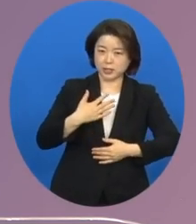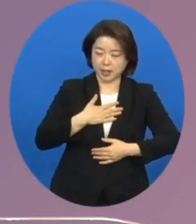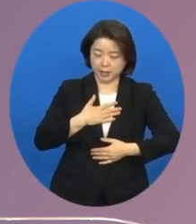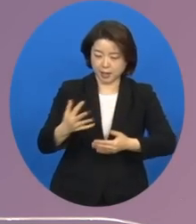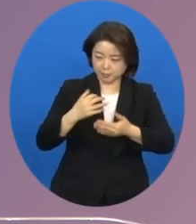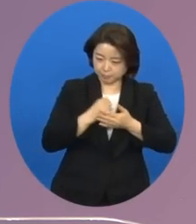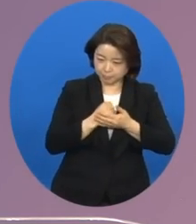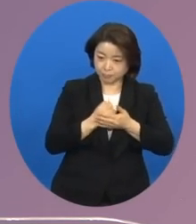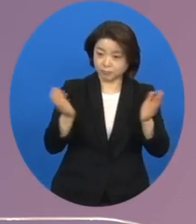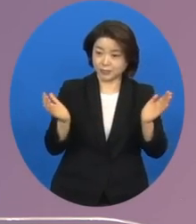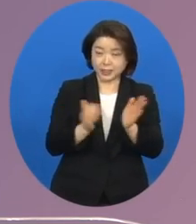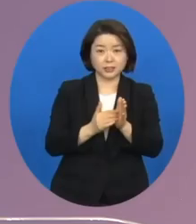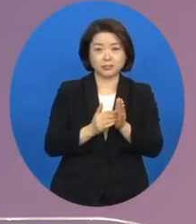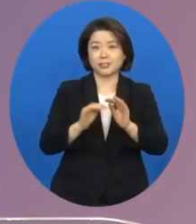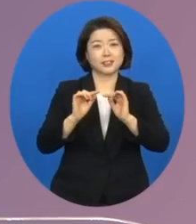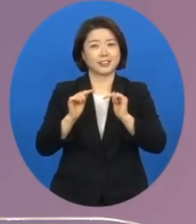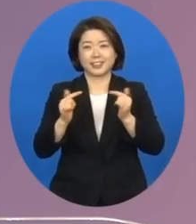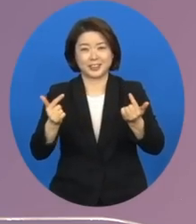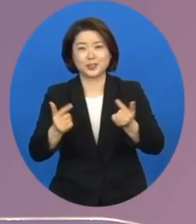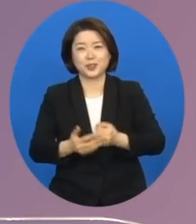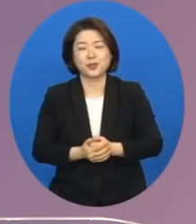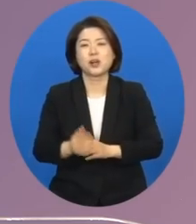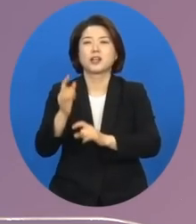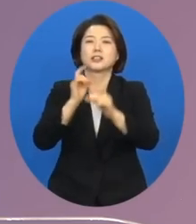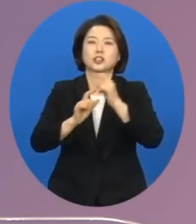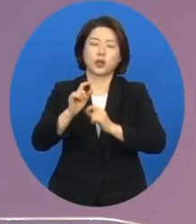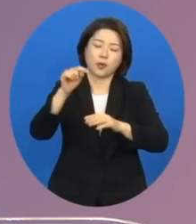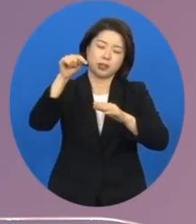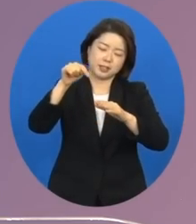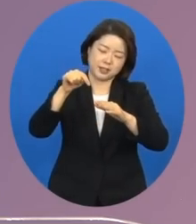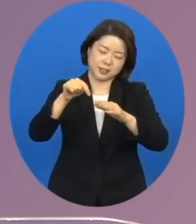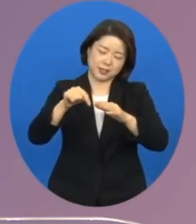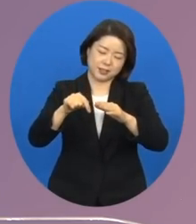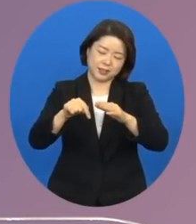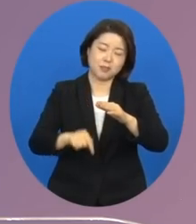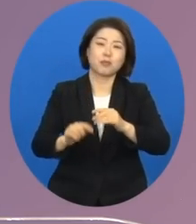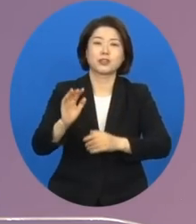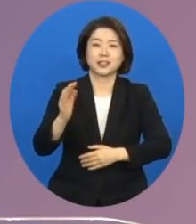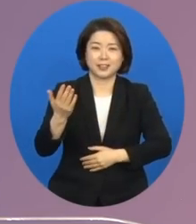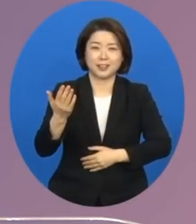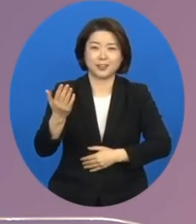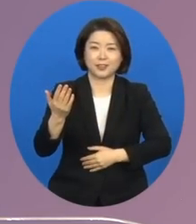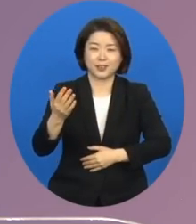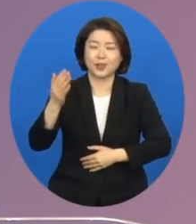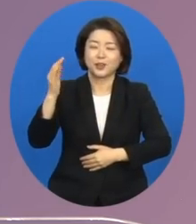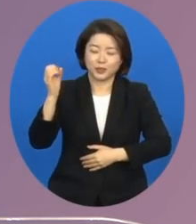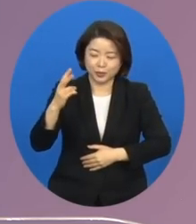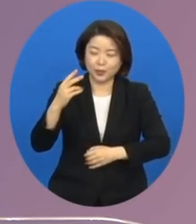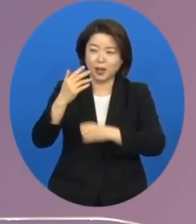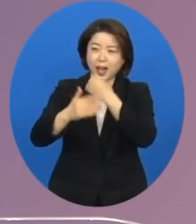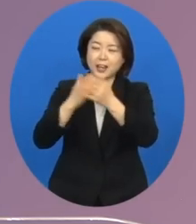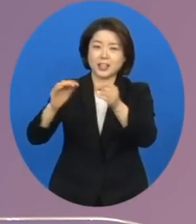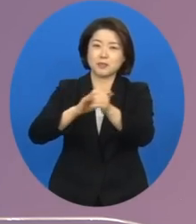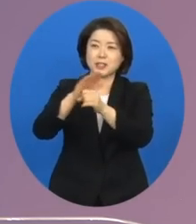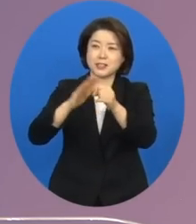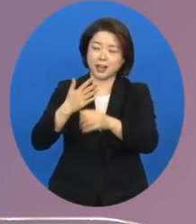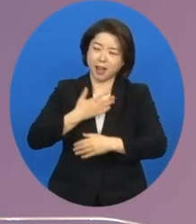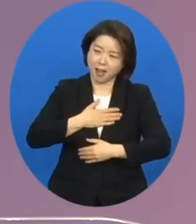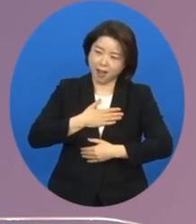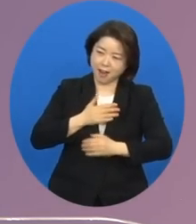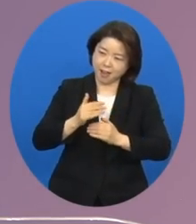소유하고 마는 것이 아니라 더욱 깊어지는 겁니다 그리고 하나님의 사랑을 알아가는